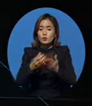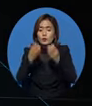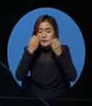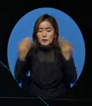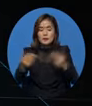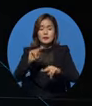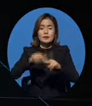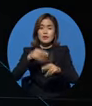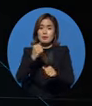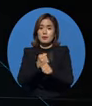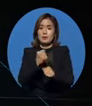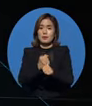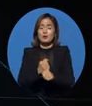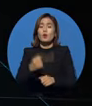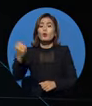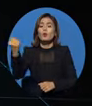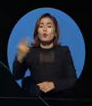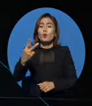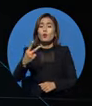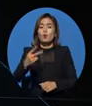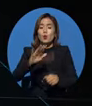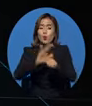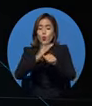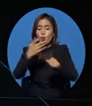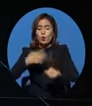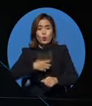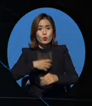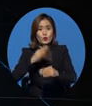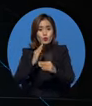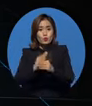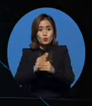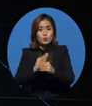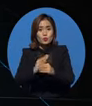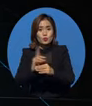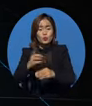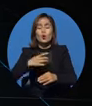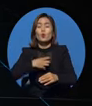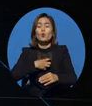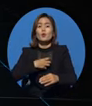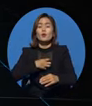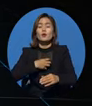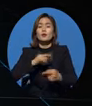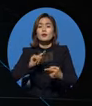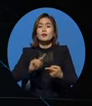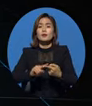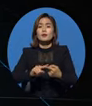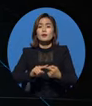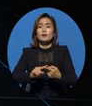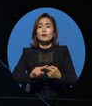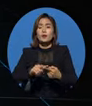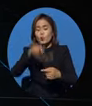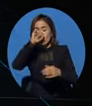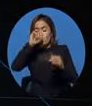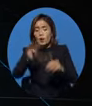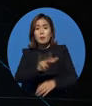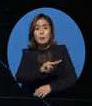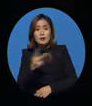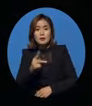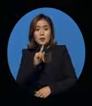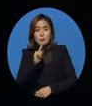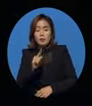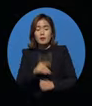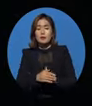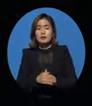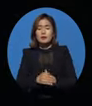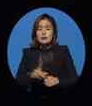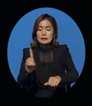만들어내고 그랬습니다 또 우리 코롤라 얘기에 도 이 위기를 을 좀 기회 로 바꾸자 해석해 뉴딜